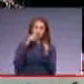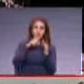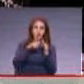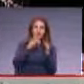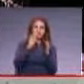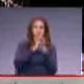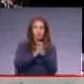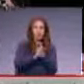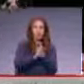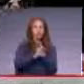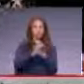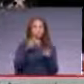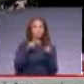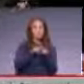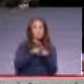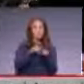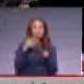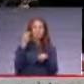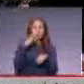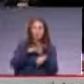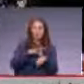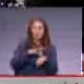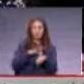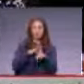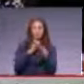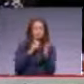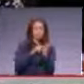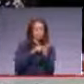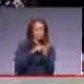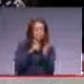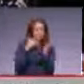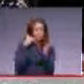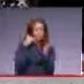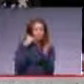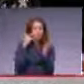من غيرهم. انا بقوم الصبح امسك الاجنده،